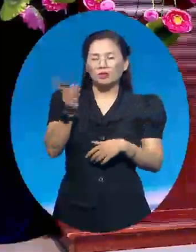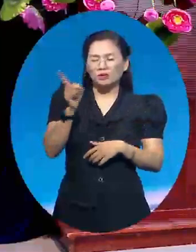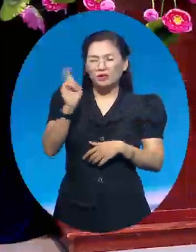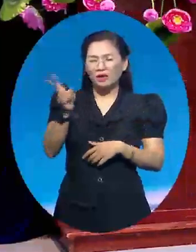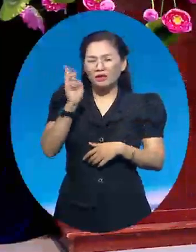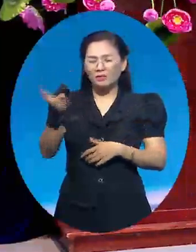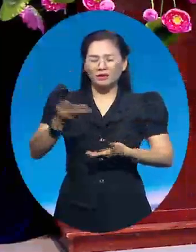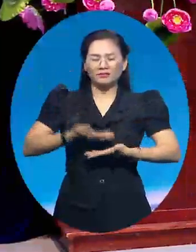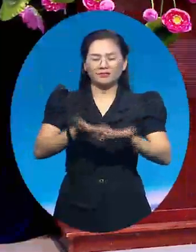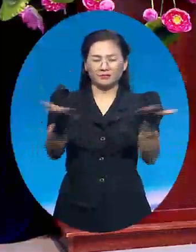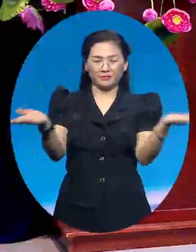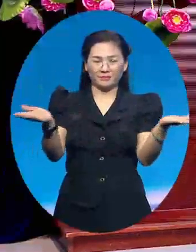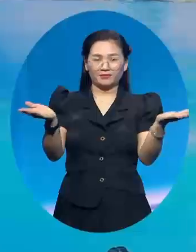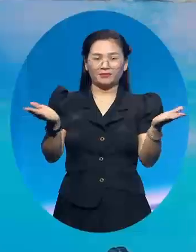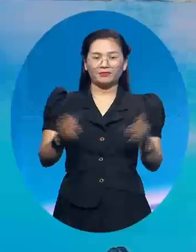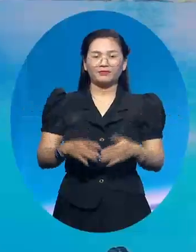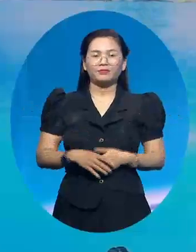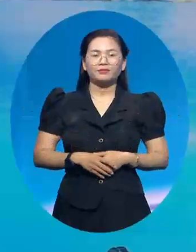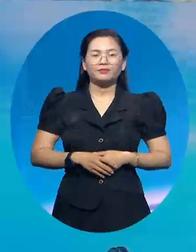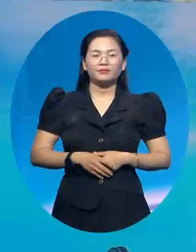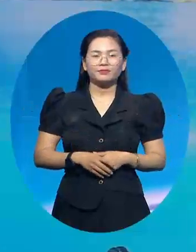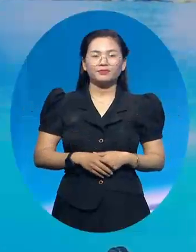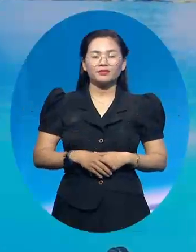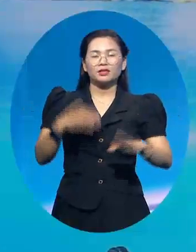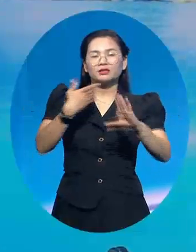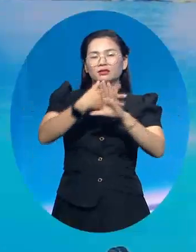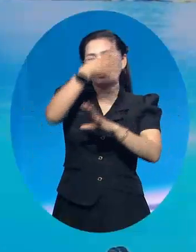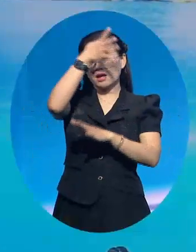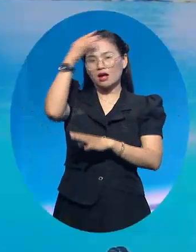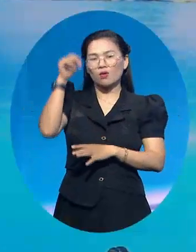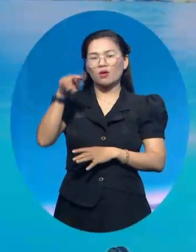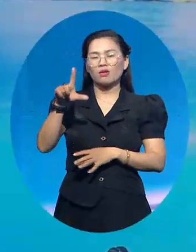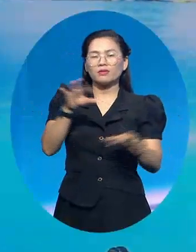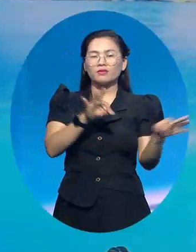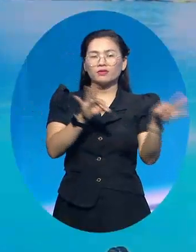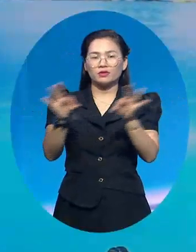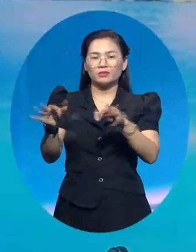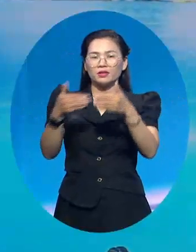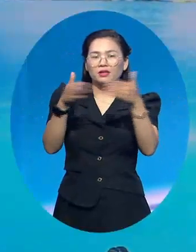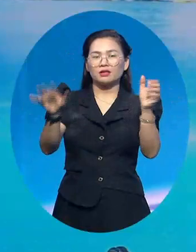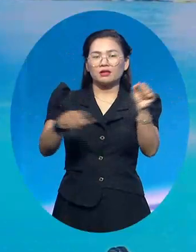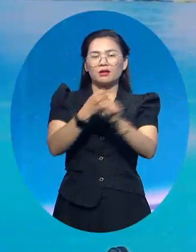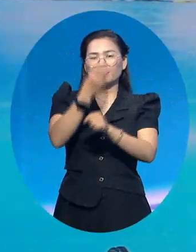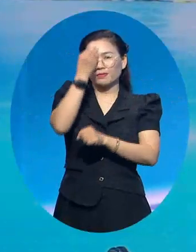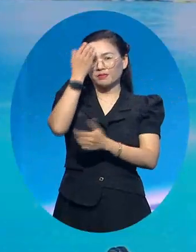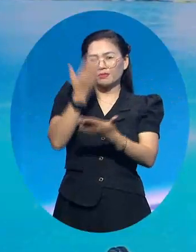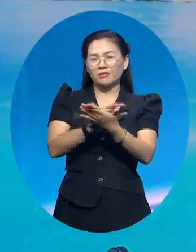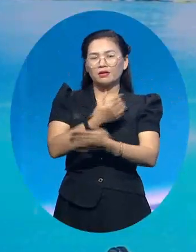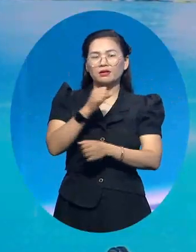các tác phẩm xuất sắc. Trường Đại học 55 Thành phố Hồ Chí Minh vừa khai giảng năm học mới